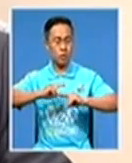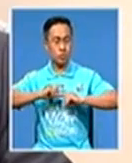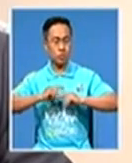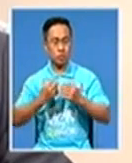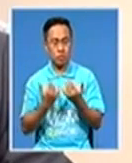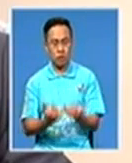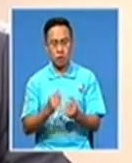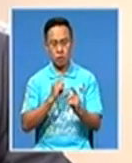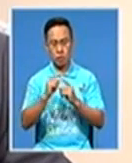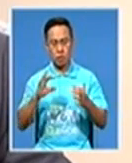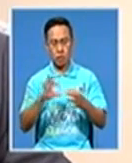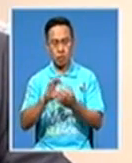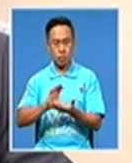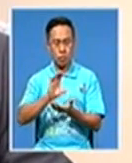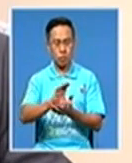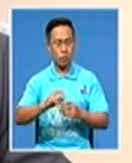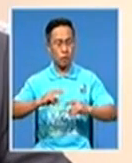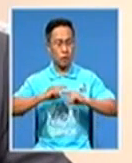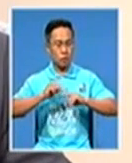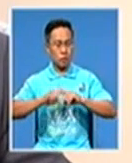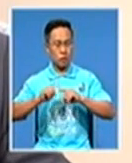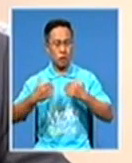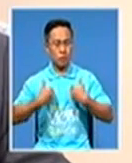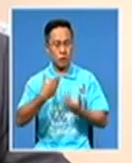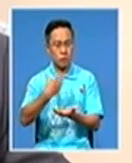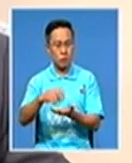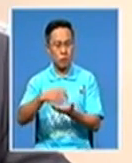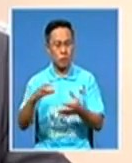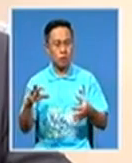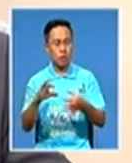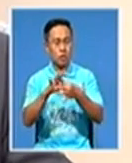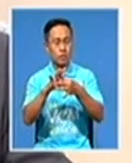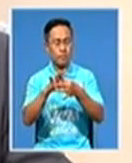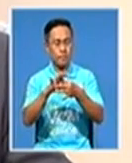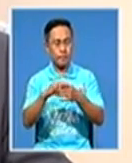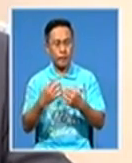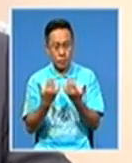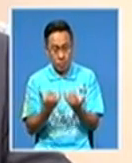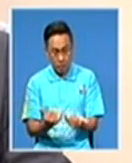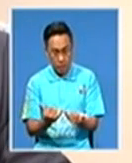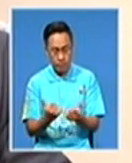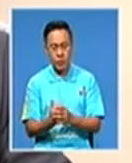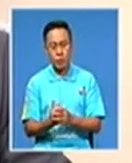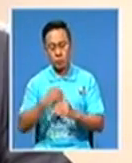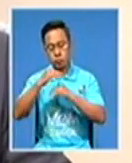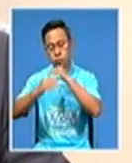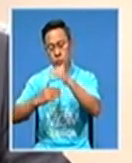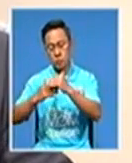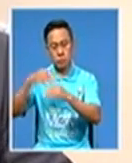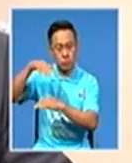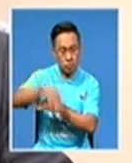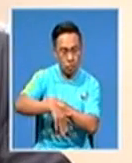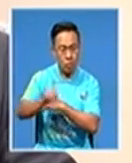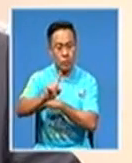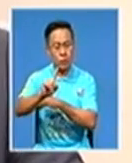วันนี้ผมจะมาคุยกับท่านเรื่องการลงทุนภาคเอกชนมาเล่าให้ท่านฟังว่ากำลังดีขึ้นหรือเลวลง